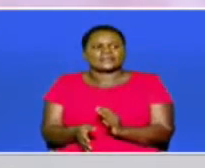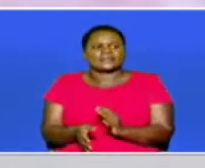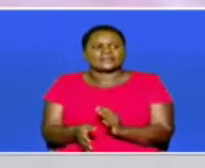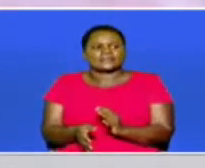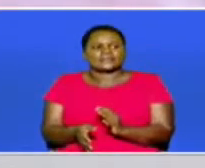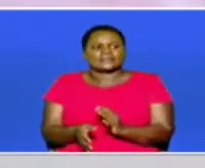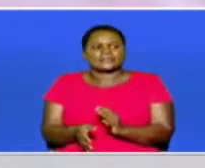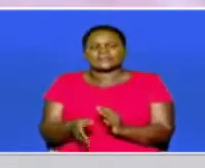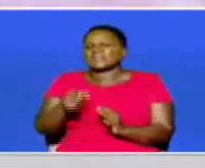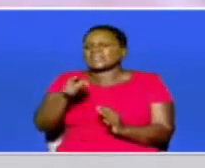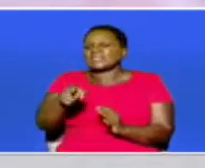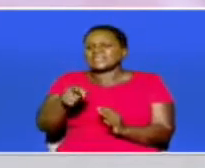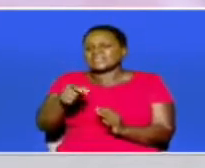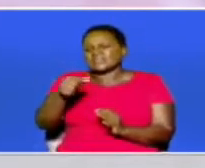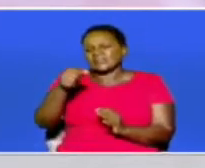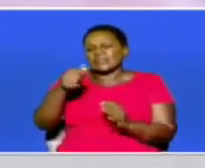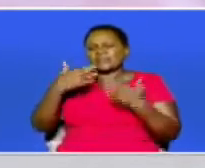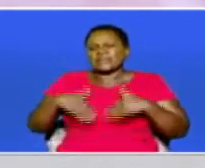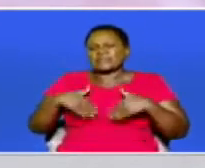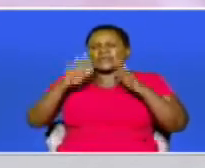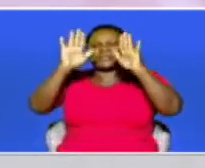Useless type of people.